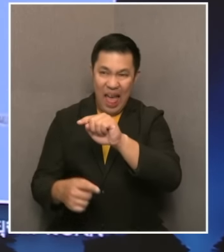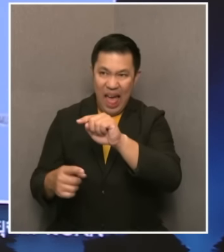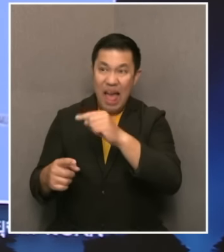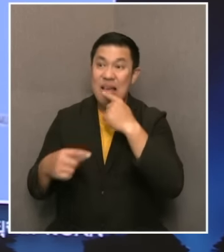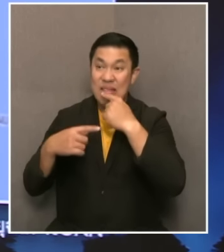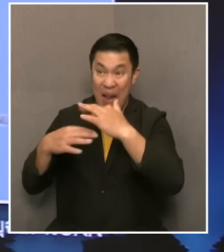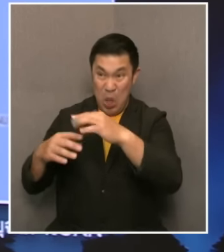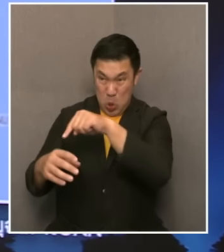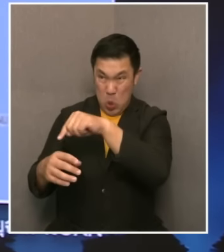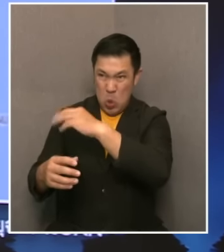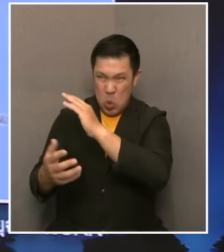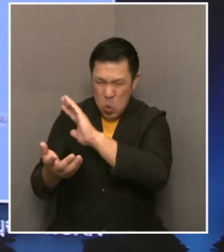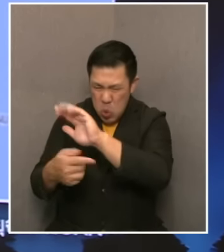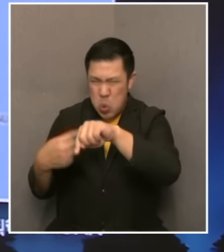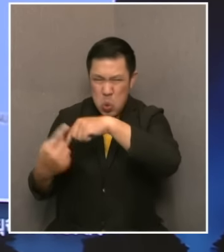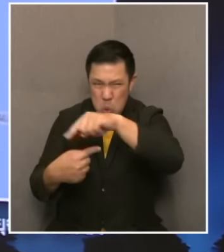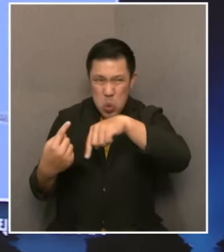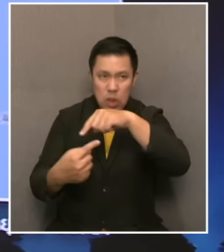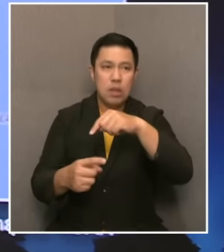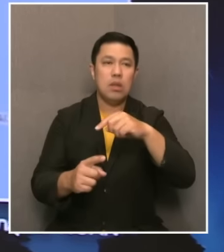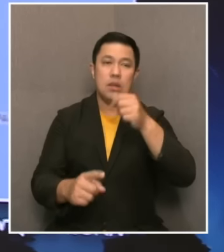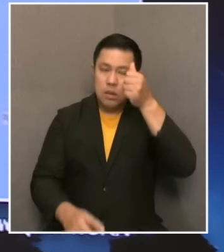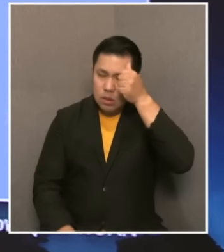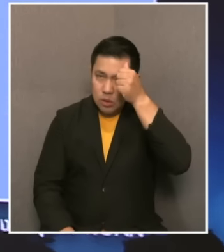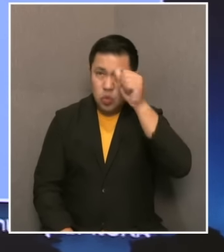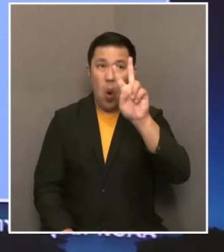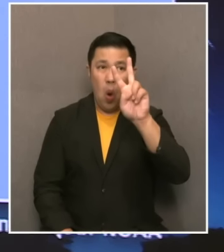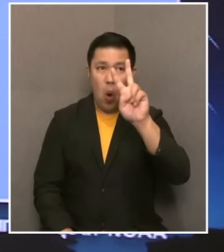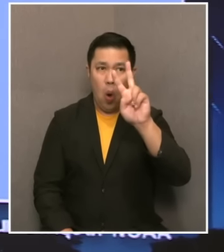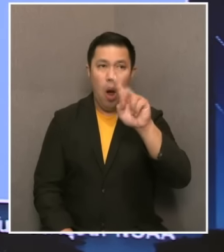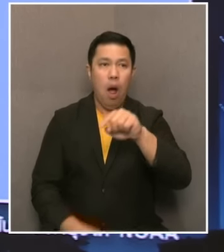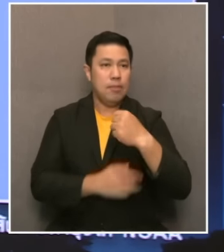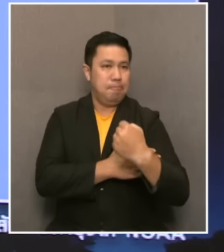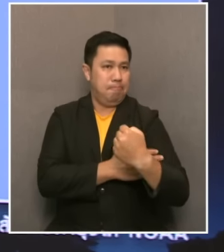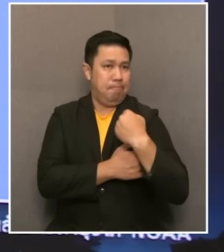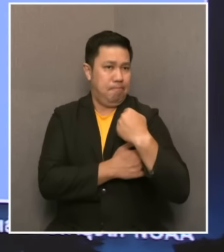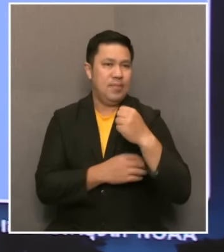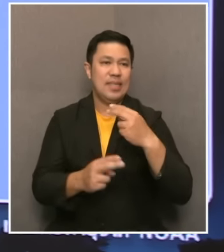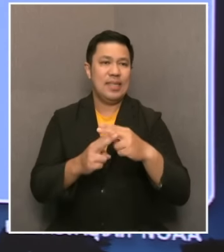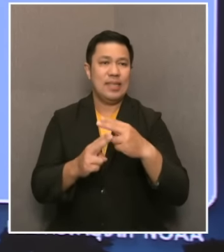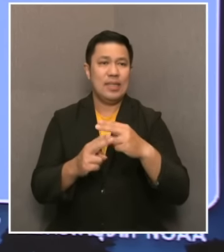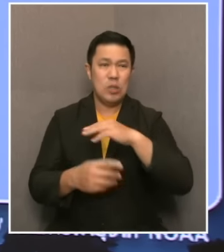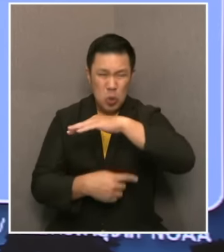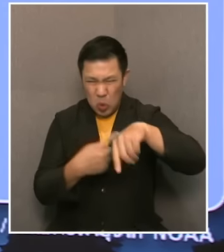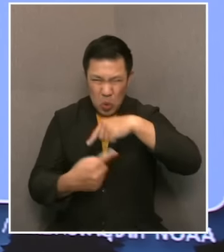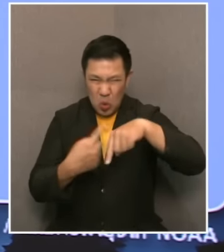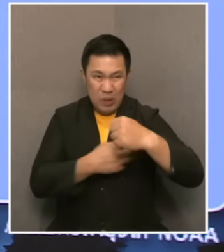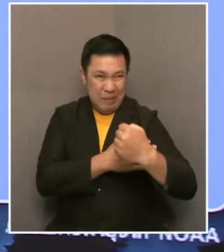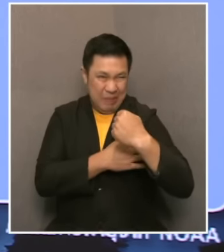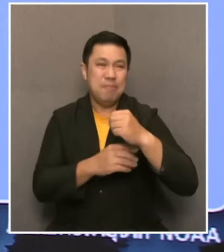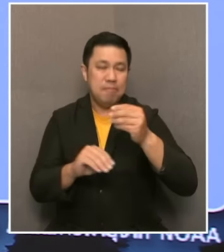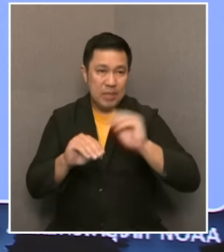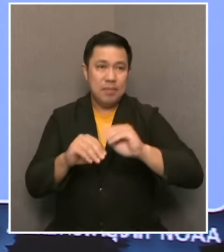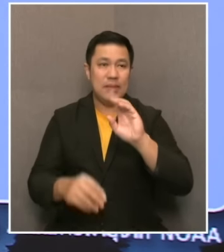นนะครับจากวันที่20เนี่ยนะครับถัดมา2วันนะก็ทวีกำลังขึ้นมาเป็นพายุดีเพรสชันแล้วก็ทวีกำลังเพิ่มขึ้นมาอีกนะ